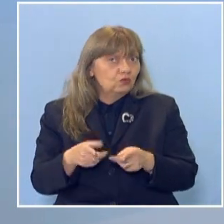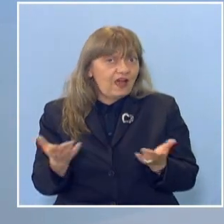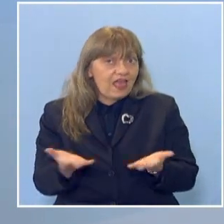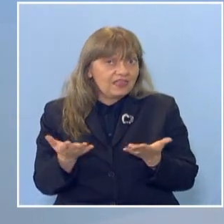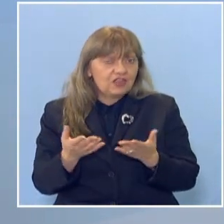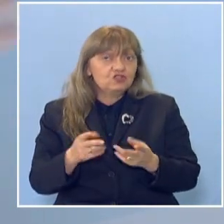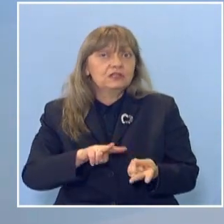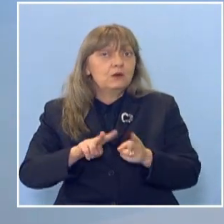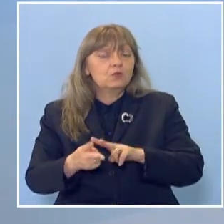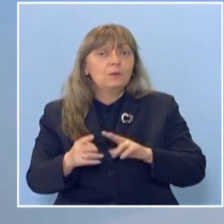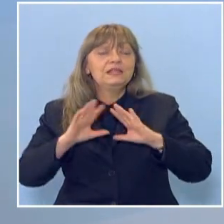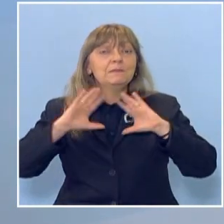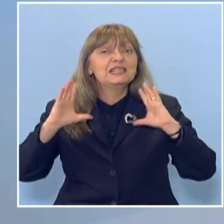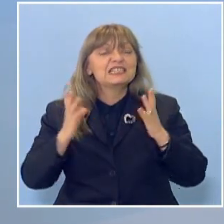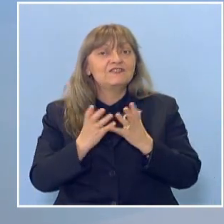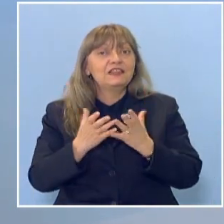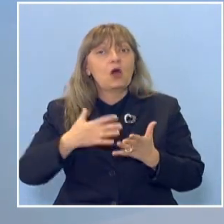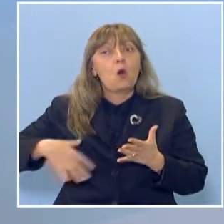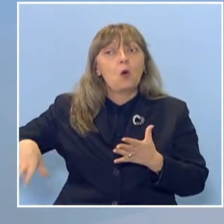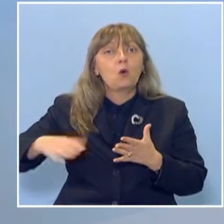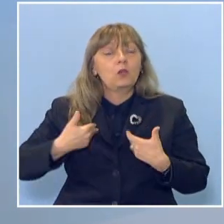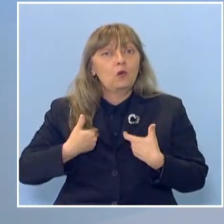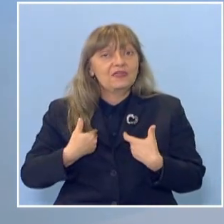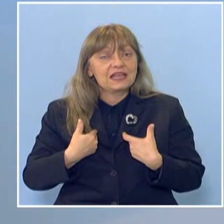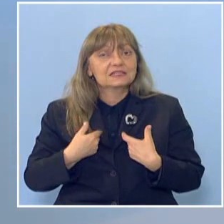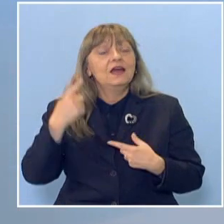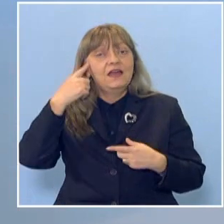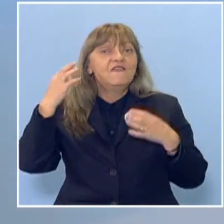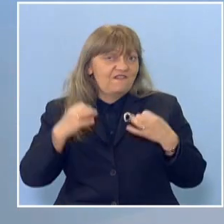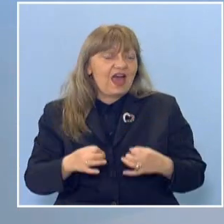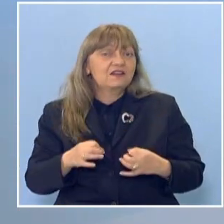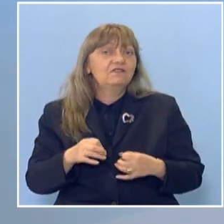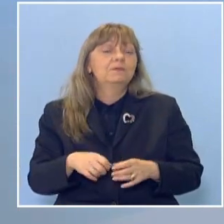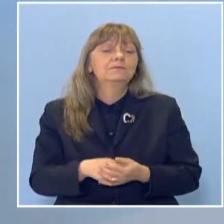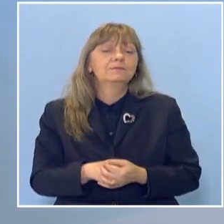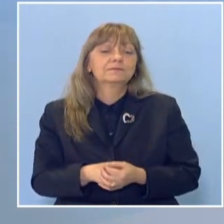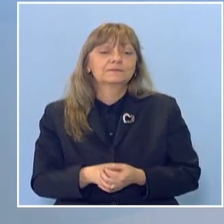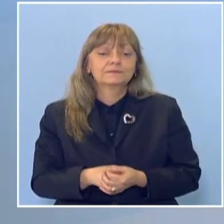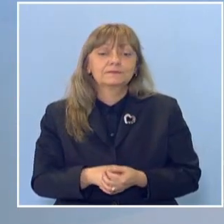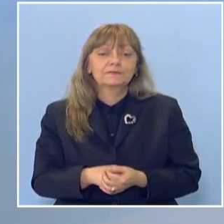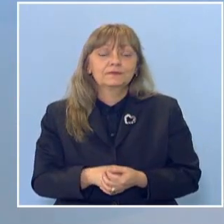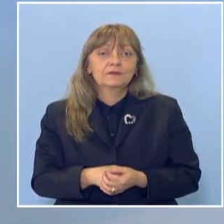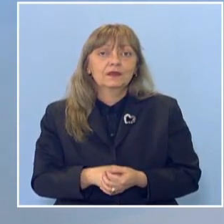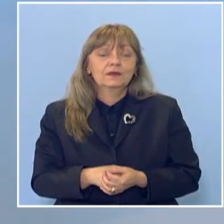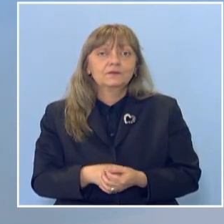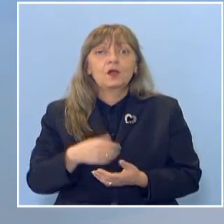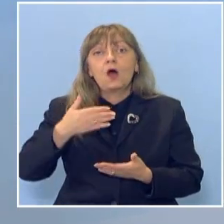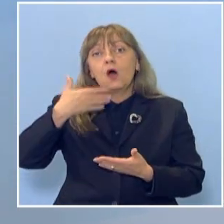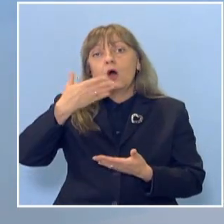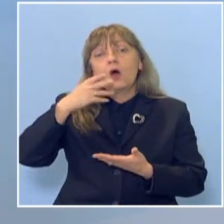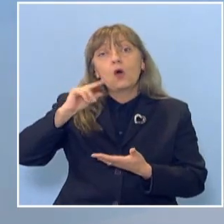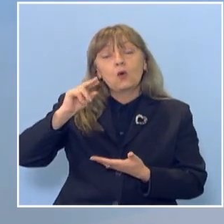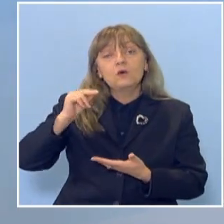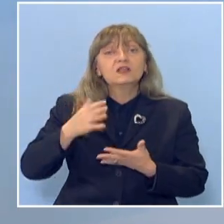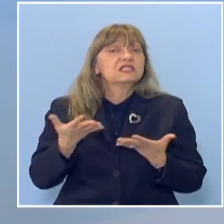света около нас в положителна насока, разбира се. Вярвам, че е това, да. Добре, всъщност, ораторството с